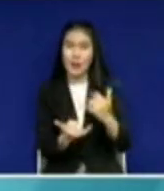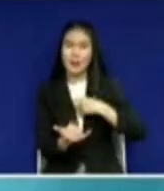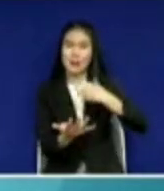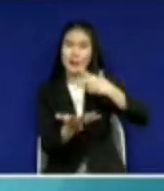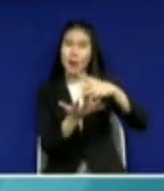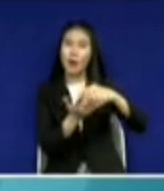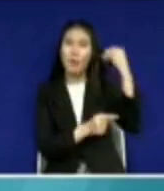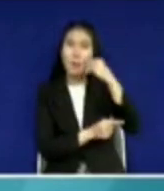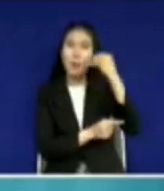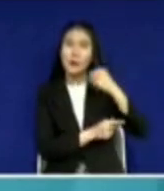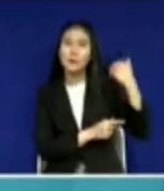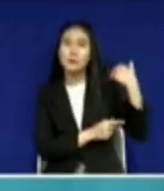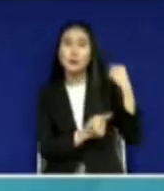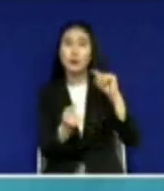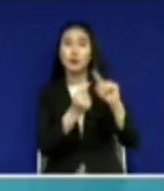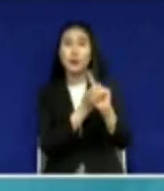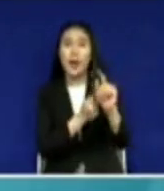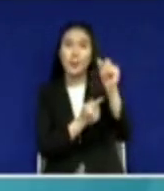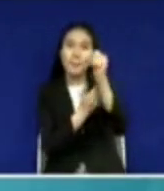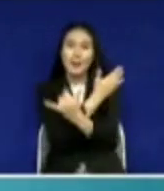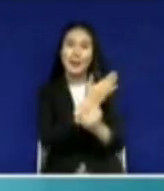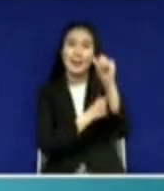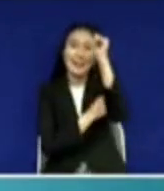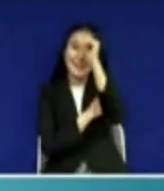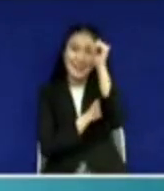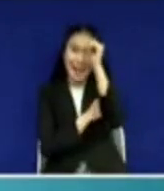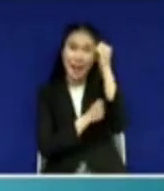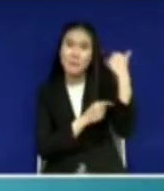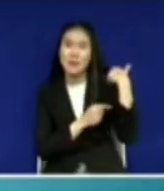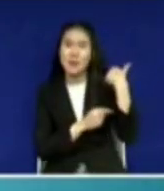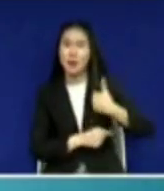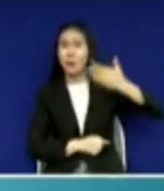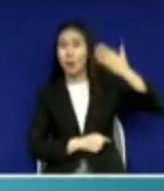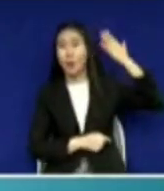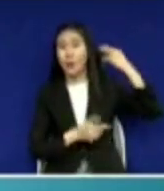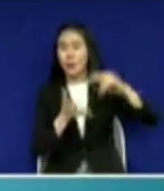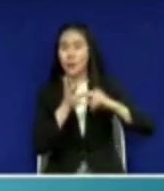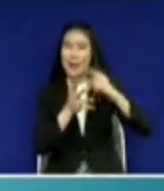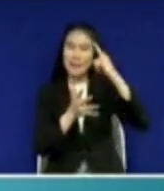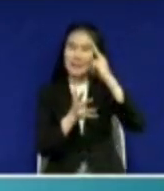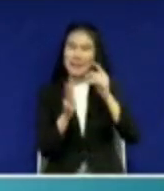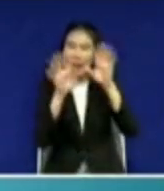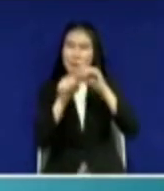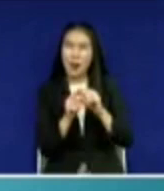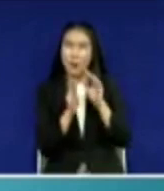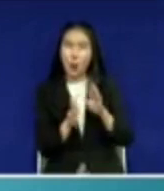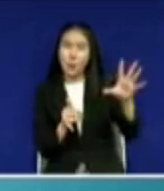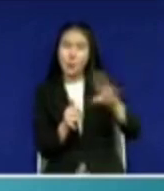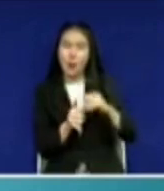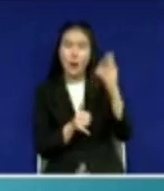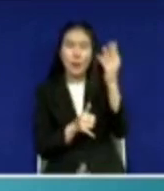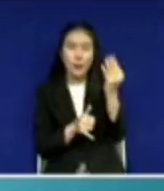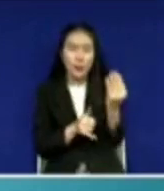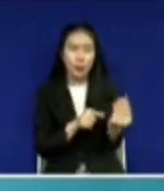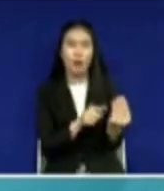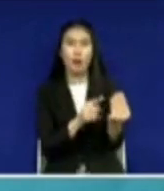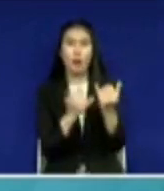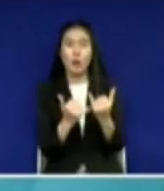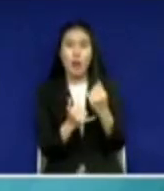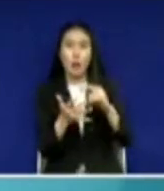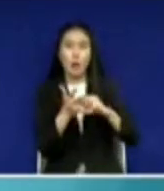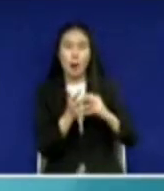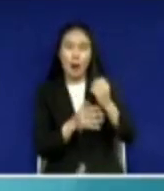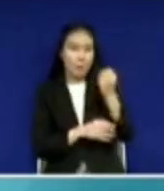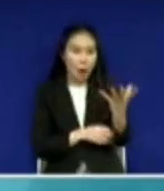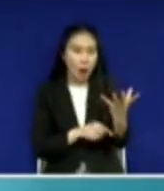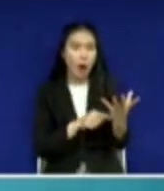ลอดนะคะก็คือประเทศอินเดียค่ะวันก่อนหน้านี้ค่ะก็เหมือนจะมีจำนวนผู้ป่วยลดลงค่ะแต่ในวันนี้ก็กลับมาเพิ่มขึ้น